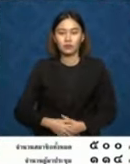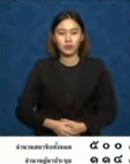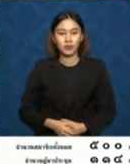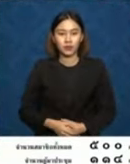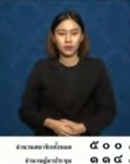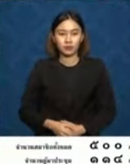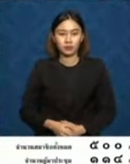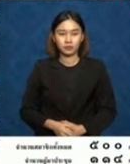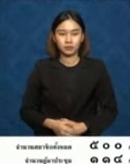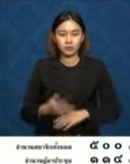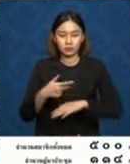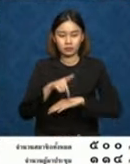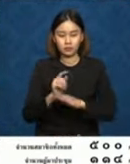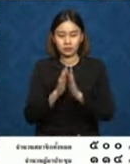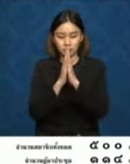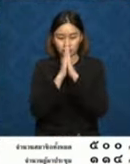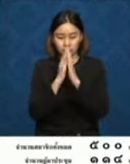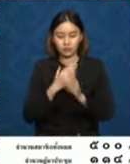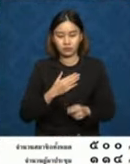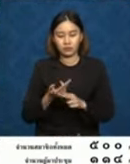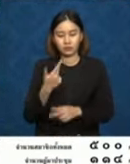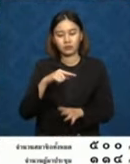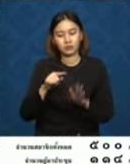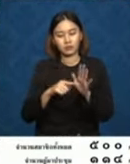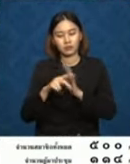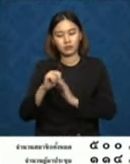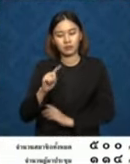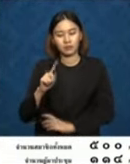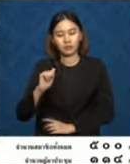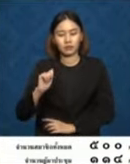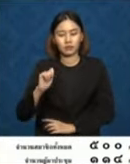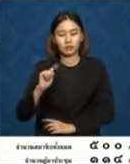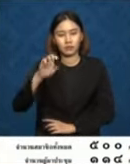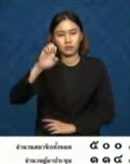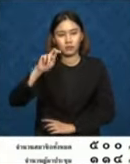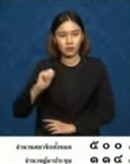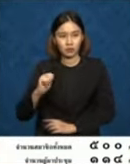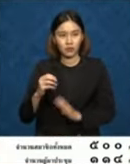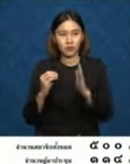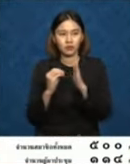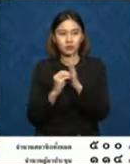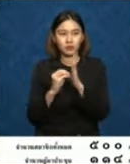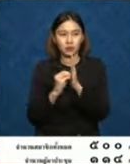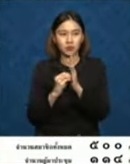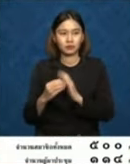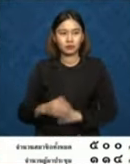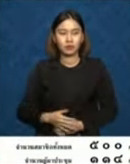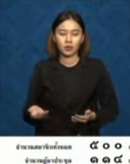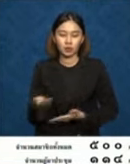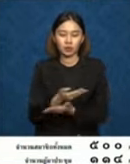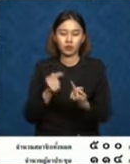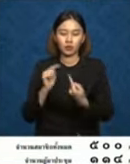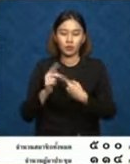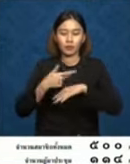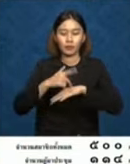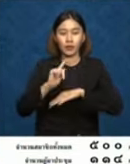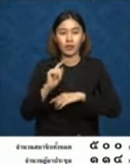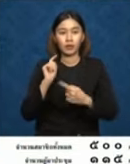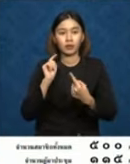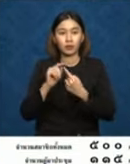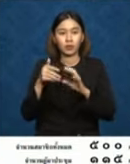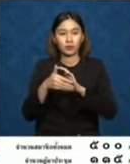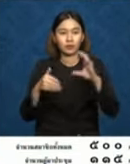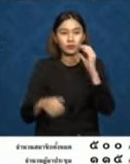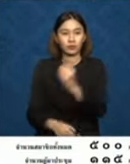ครับ เรียนท่านประธานครับผมพันธินนวลเจิมผู้แทนราษฎรกรุงเทพมหานครเขตพัฒนาคลองเตยนะครับขอปรึกษาหารือท่านประธานขอส